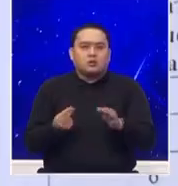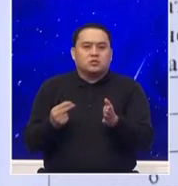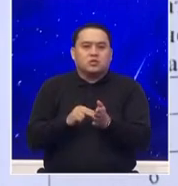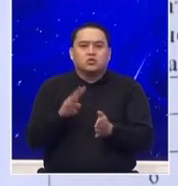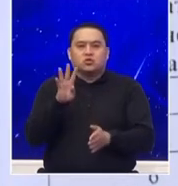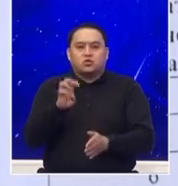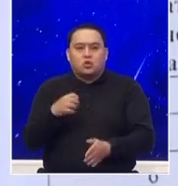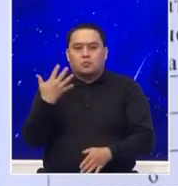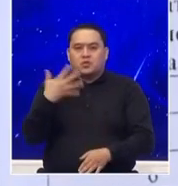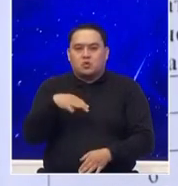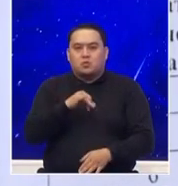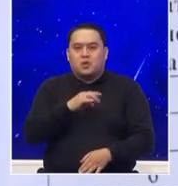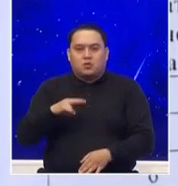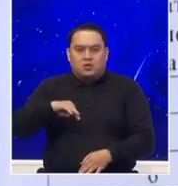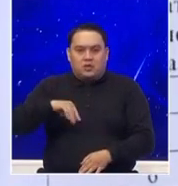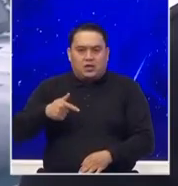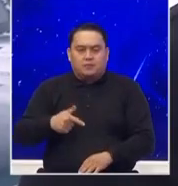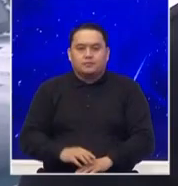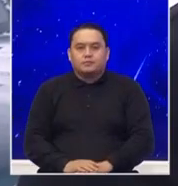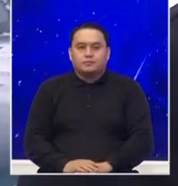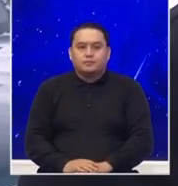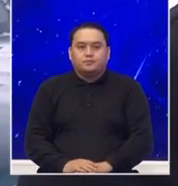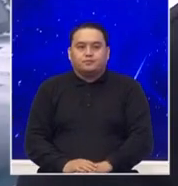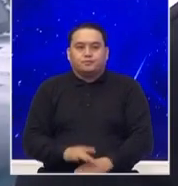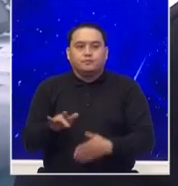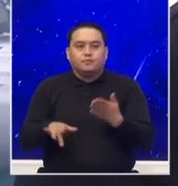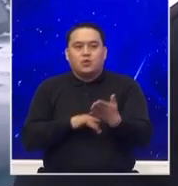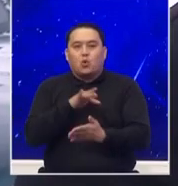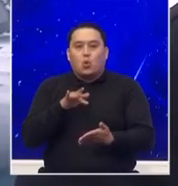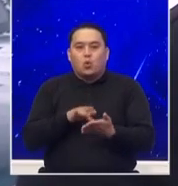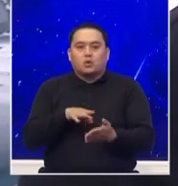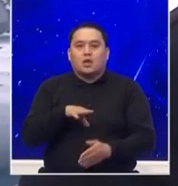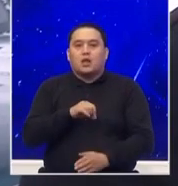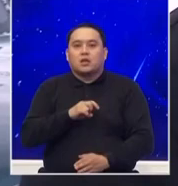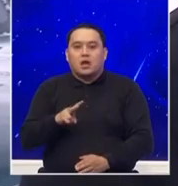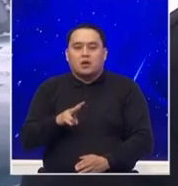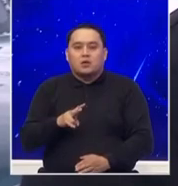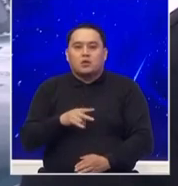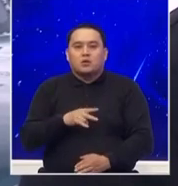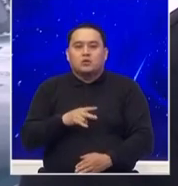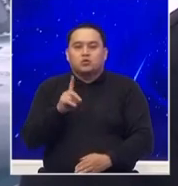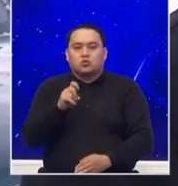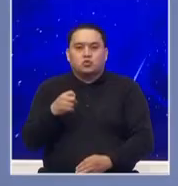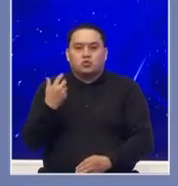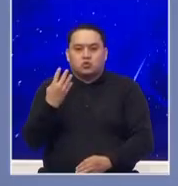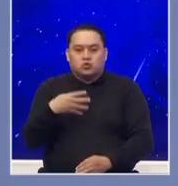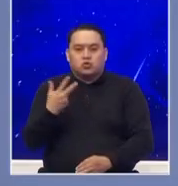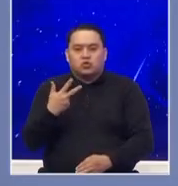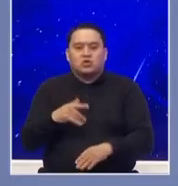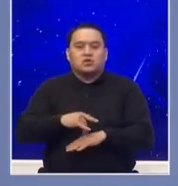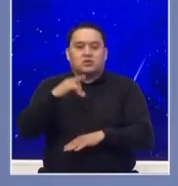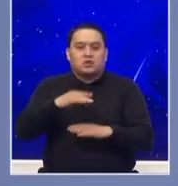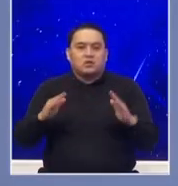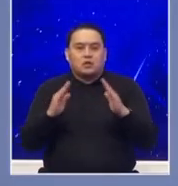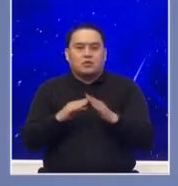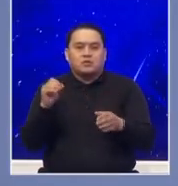более 450 миллионов тенге. В городе Талгар имеется 164 многоэтажных жилых домов. Подача